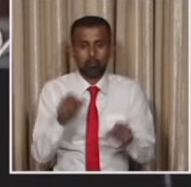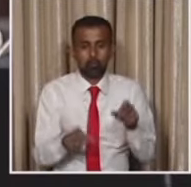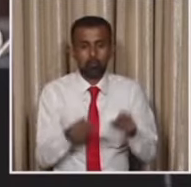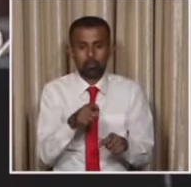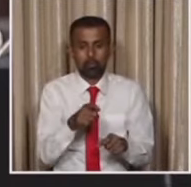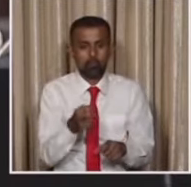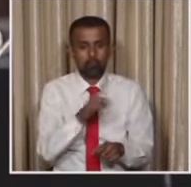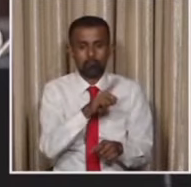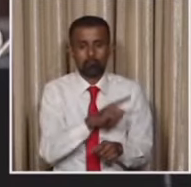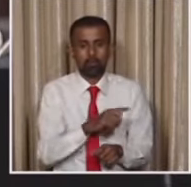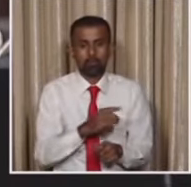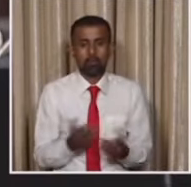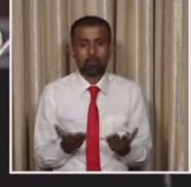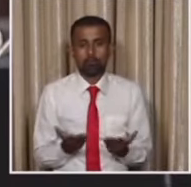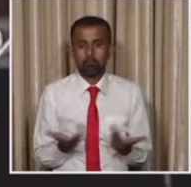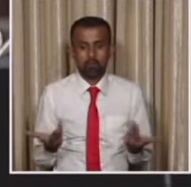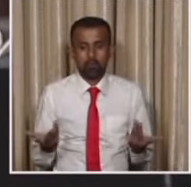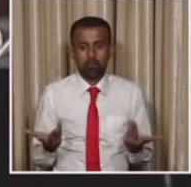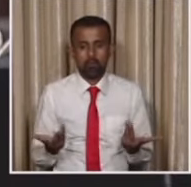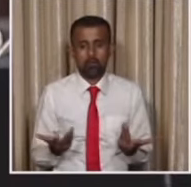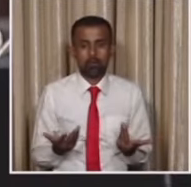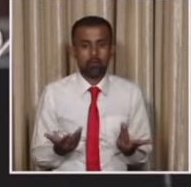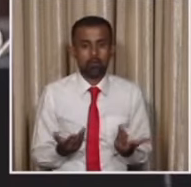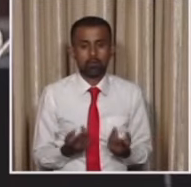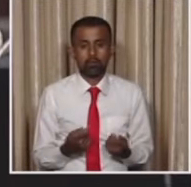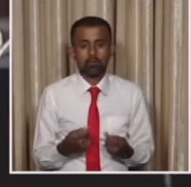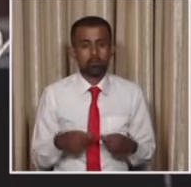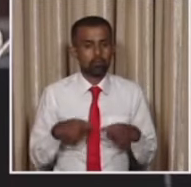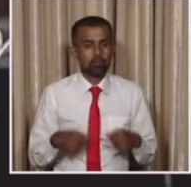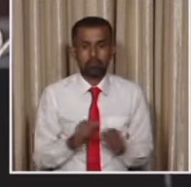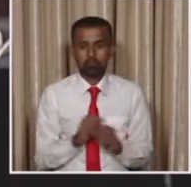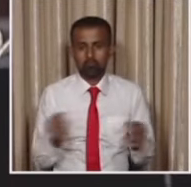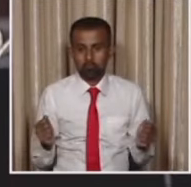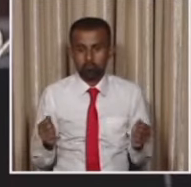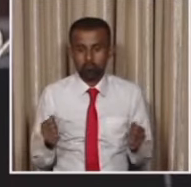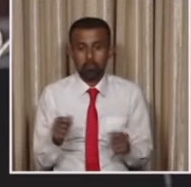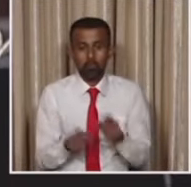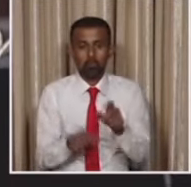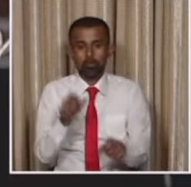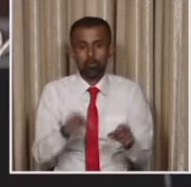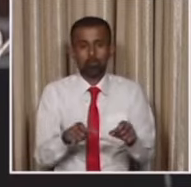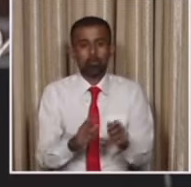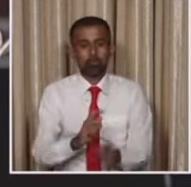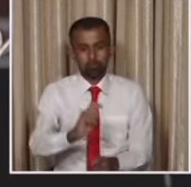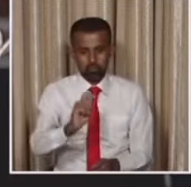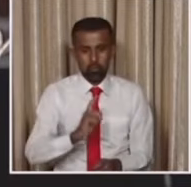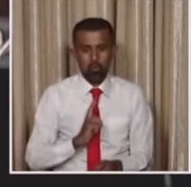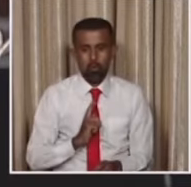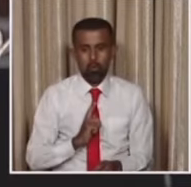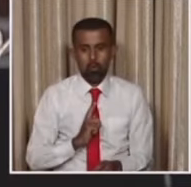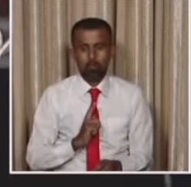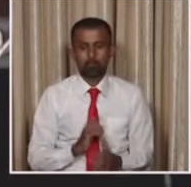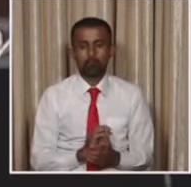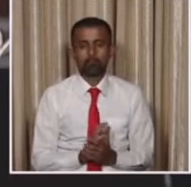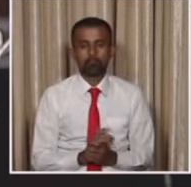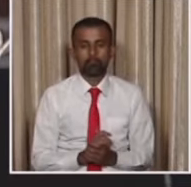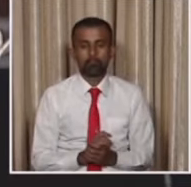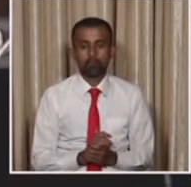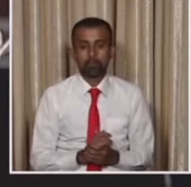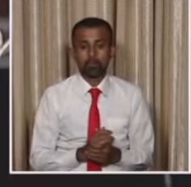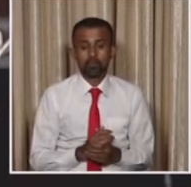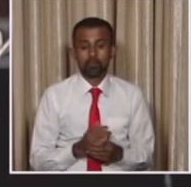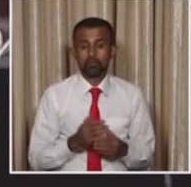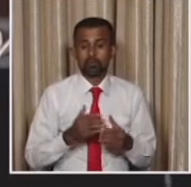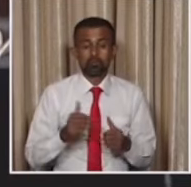වෙන කවුරුවත් දරන්නත් බෑ, දැරිය යුතුත් නෑ. ඒක විදුලි පාරිභෝගිකයාගේම අය කරගත යුතුයි. හැබැයි දීර්ඝ